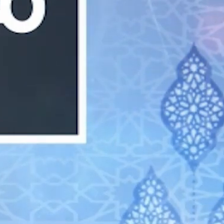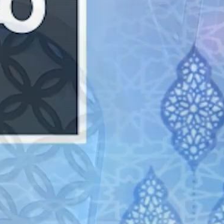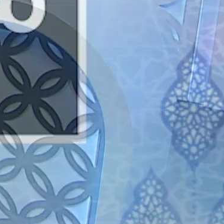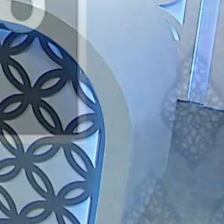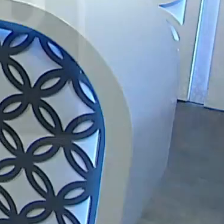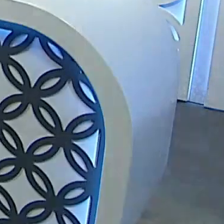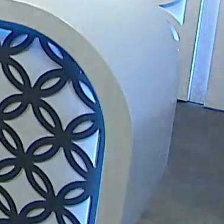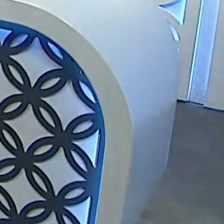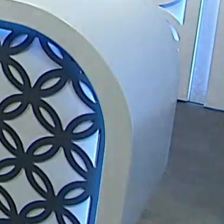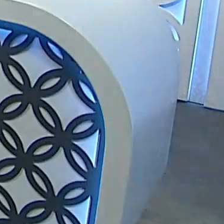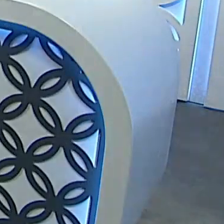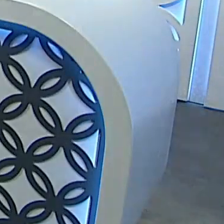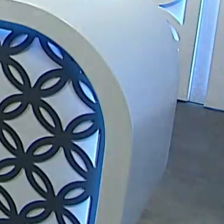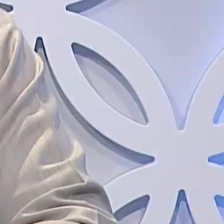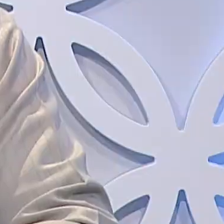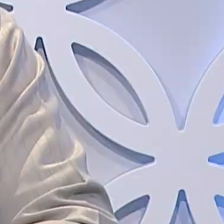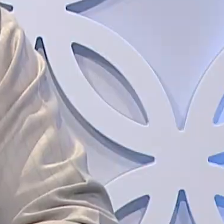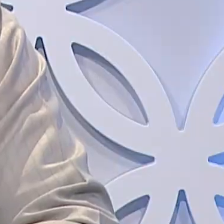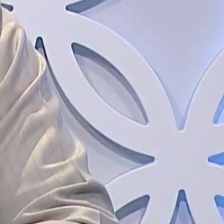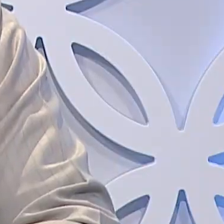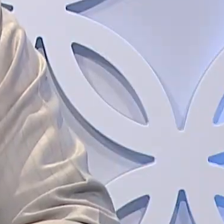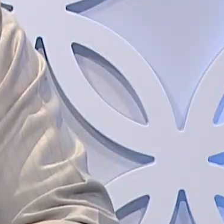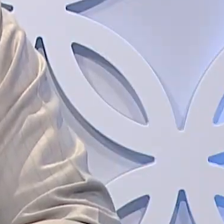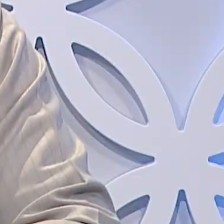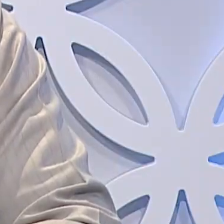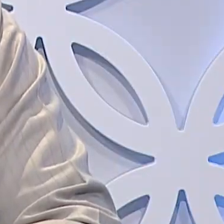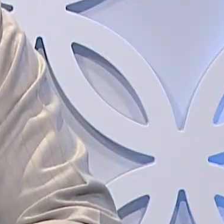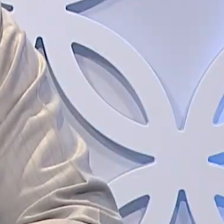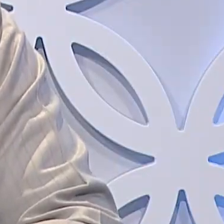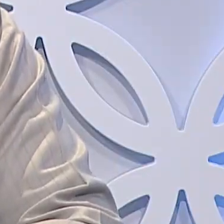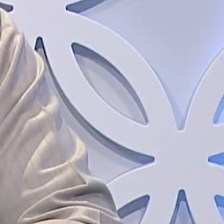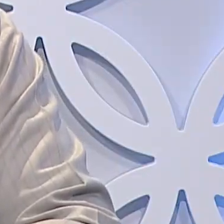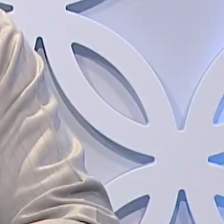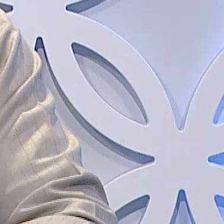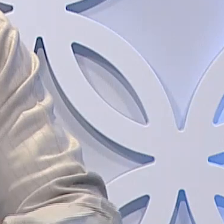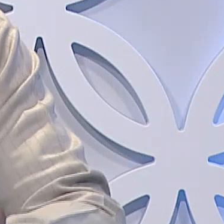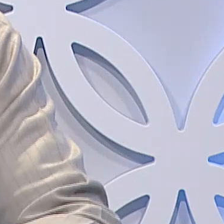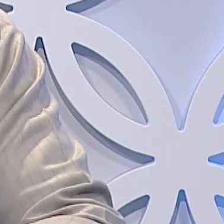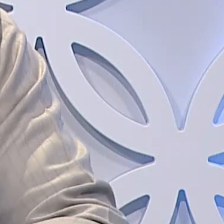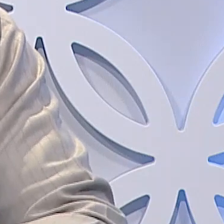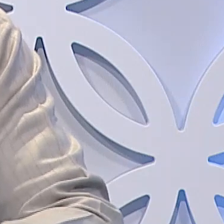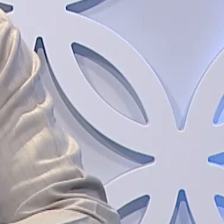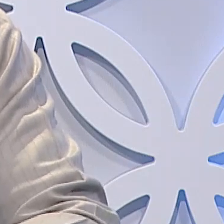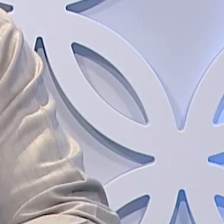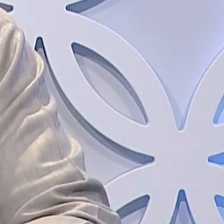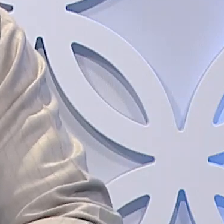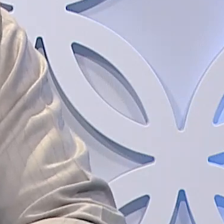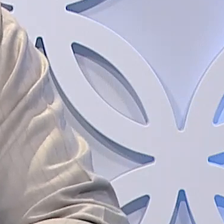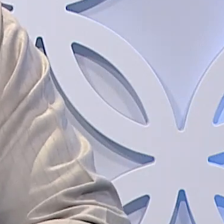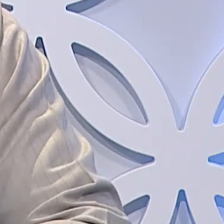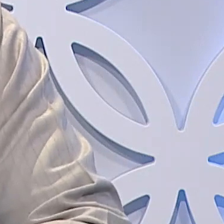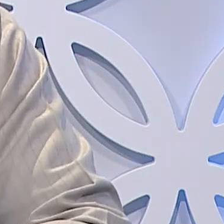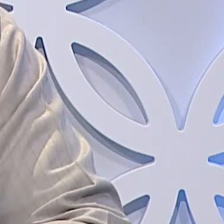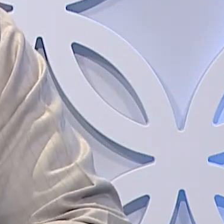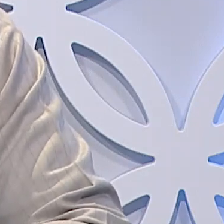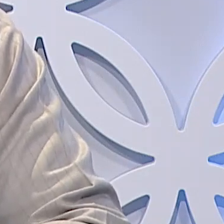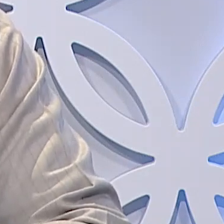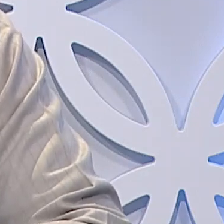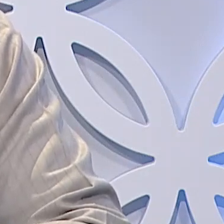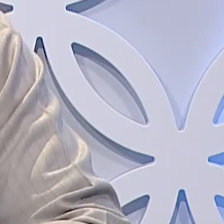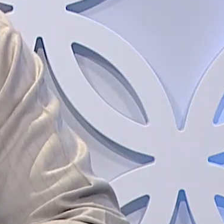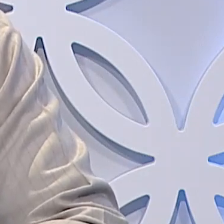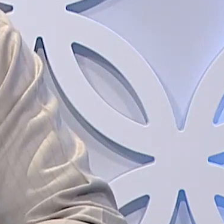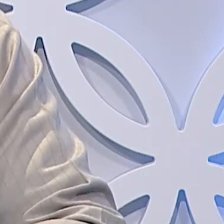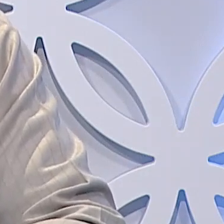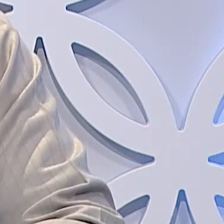من مصراتة قالت هناك امرأة حائض حدثت لها جنابة، هل تغتسل؟ طبعا الأمر